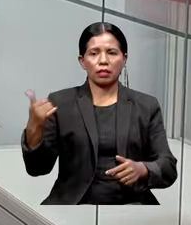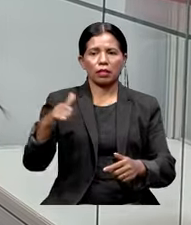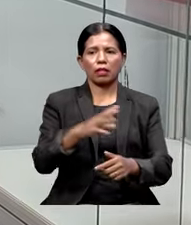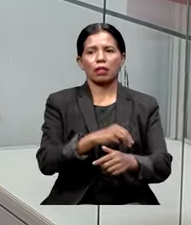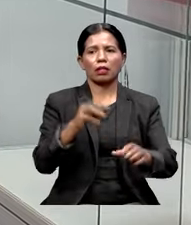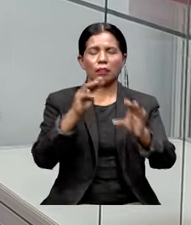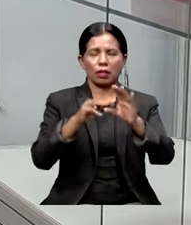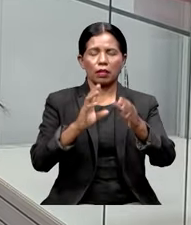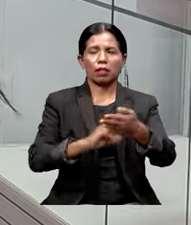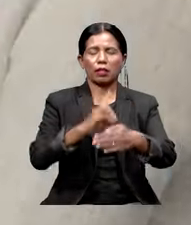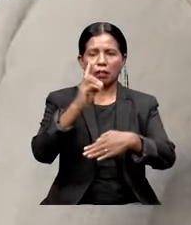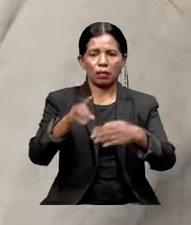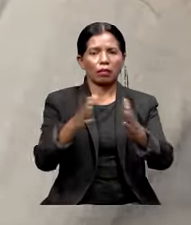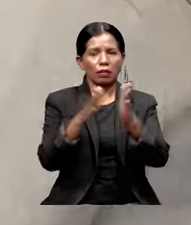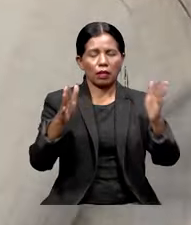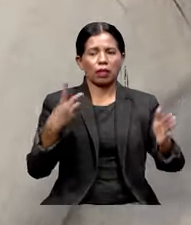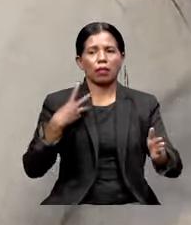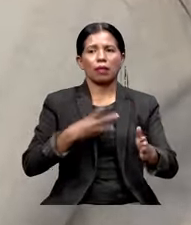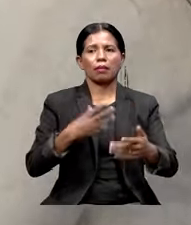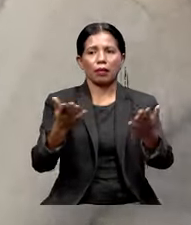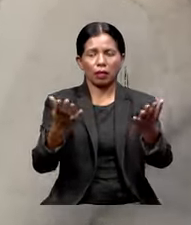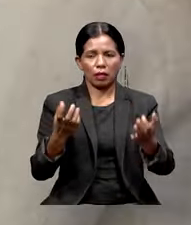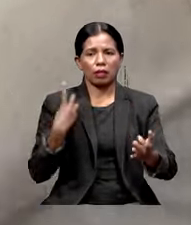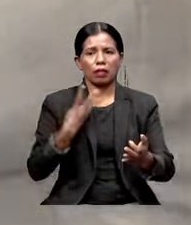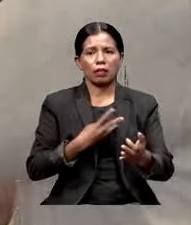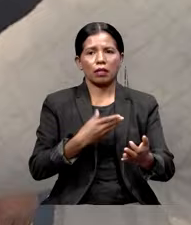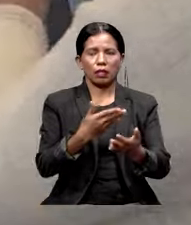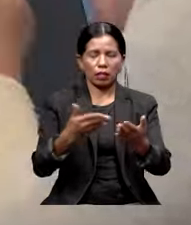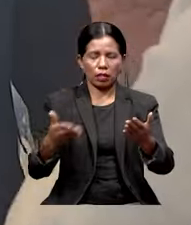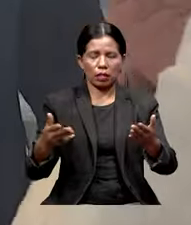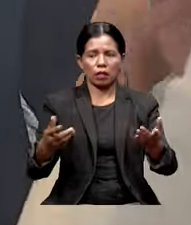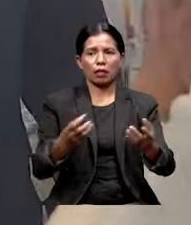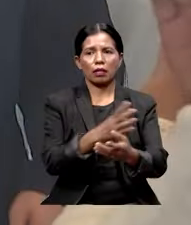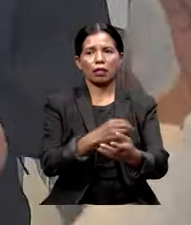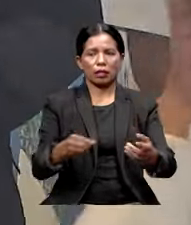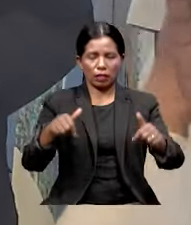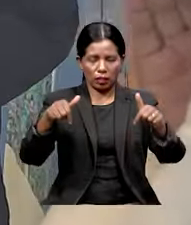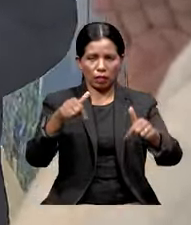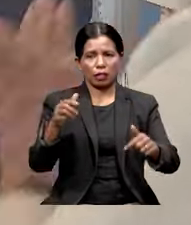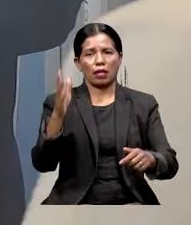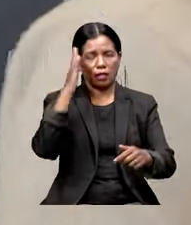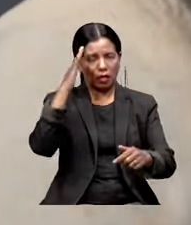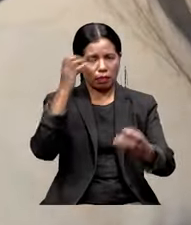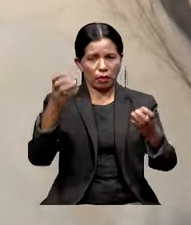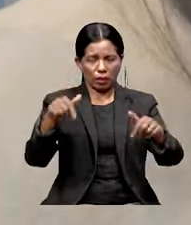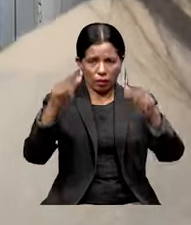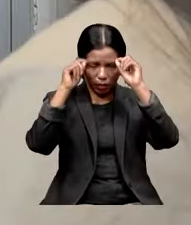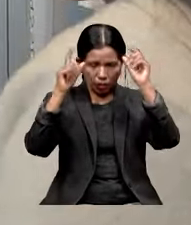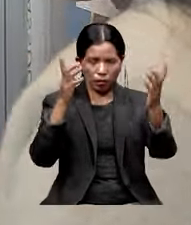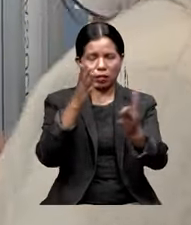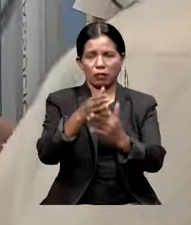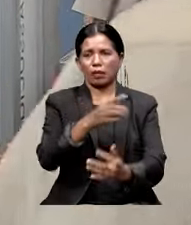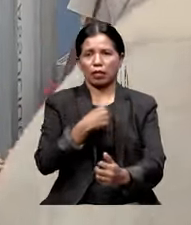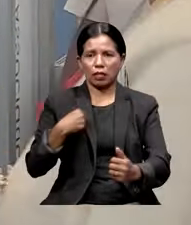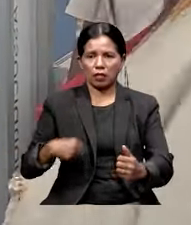komesa desenvolve ma asliu. Ami hakara ita nia produtu nebe ane sa mais kone siri ya Timor. Beli mas tambah ya China pa